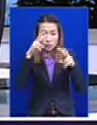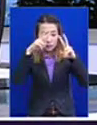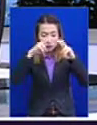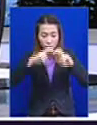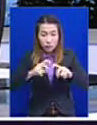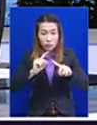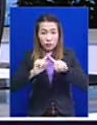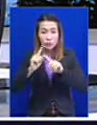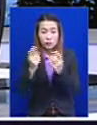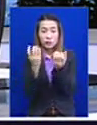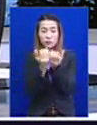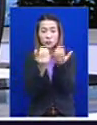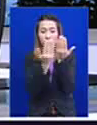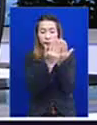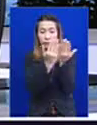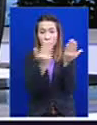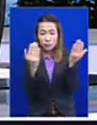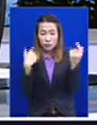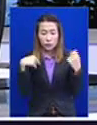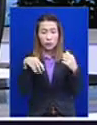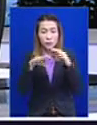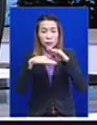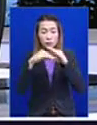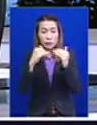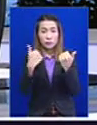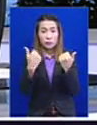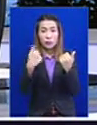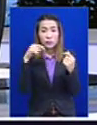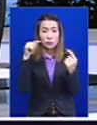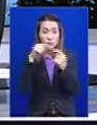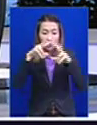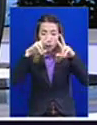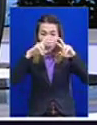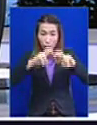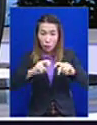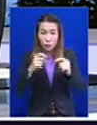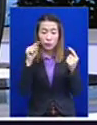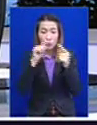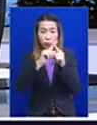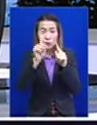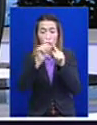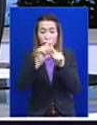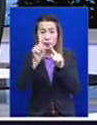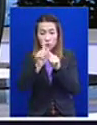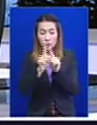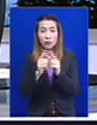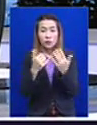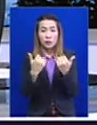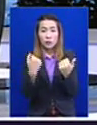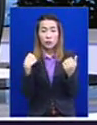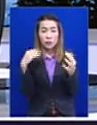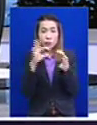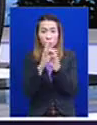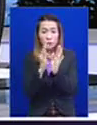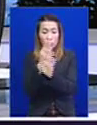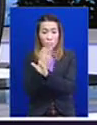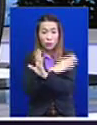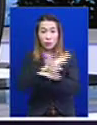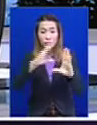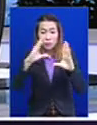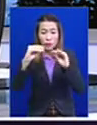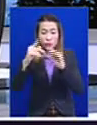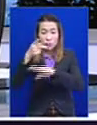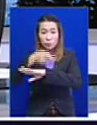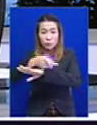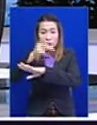างรัฐธรรมนูญฉบับเบื้องต้นอย่างต่อเนื่องโดยขณะนี้พิจารณาเป็นรายมาตราถึงหมวดรัฐสภาแล้วโดยก่อนการประชุมนะครับประธานกรรม